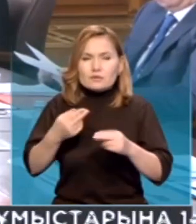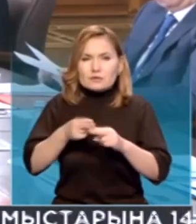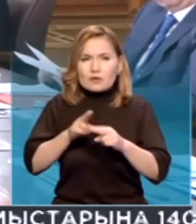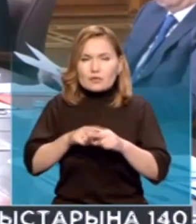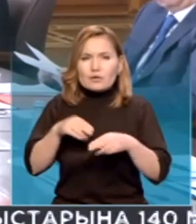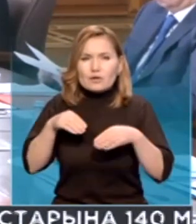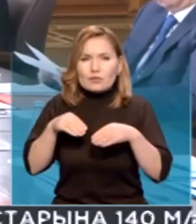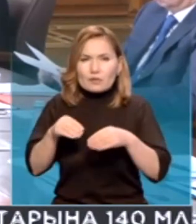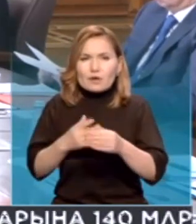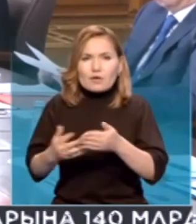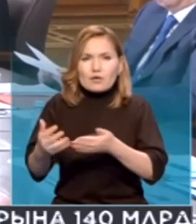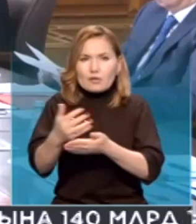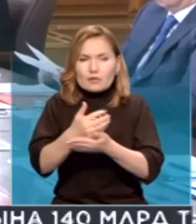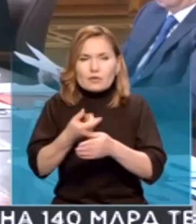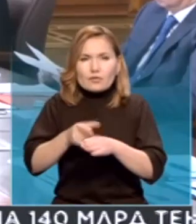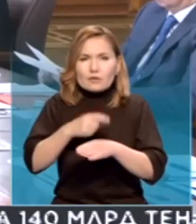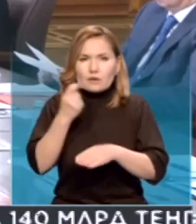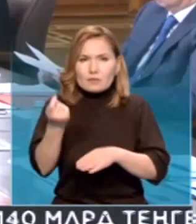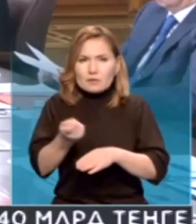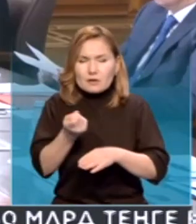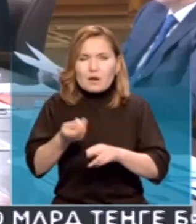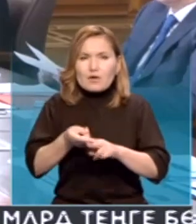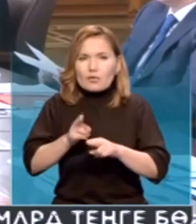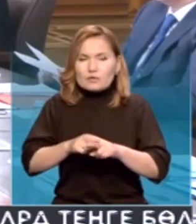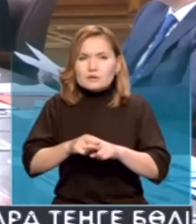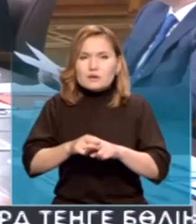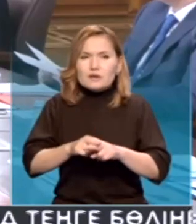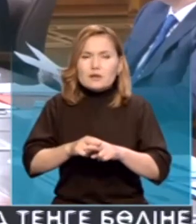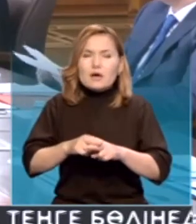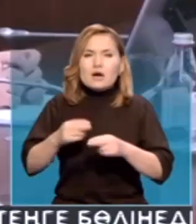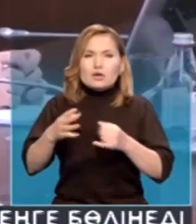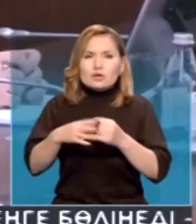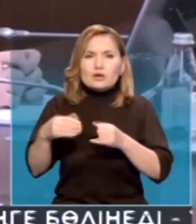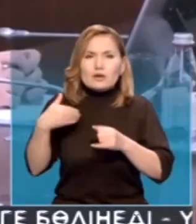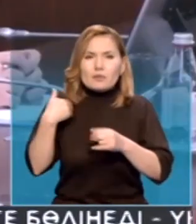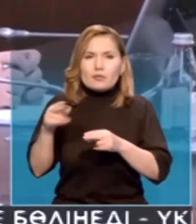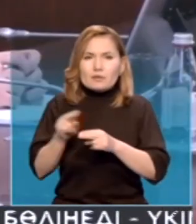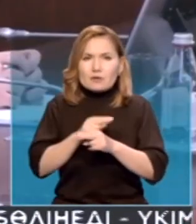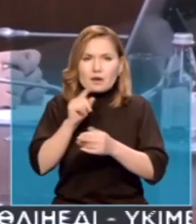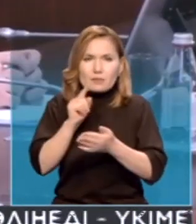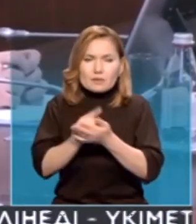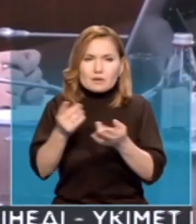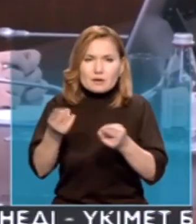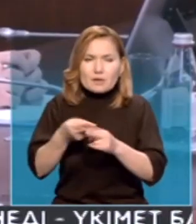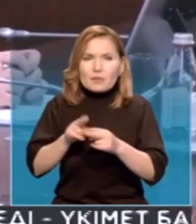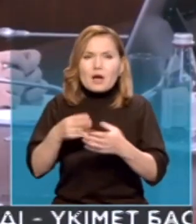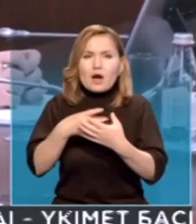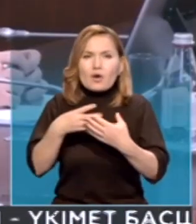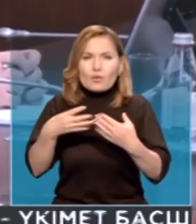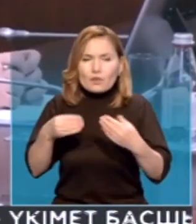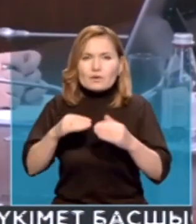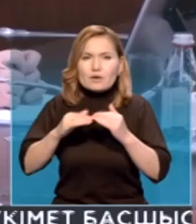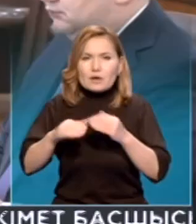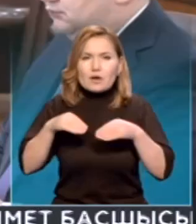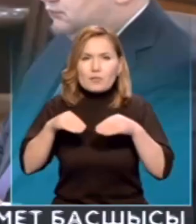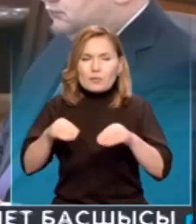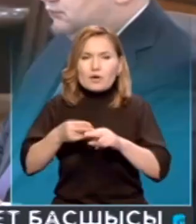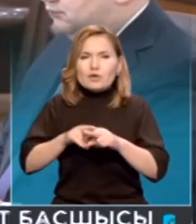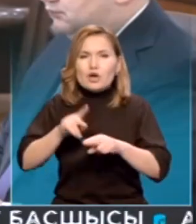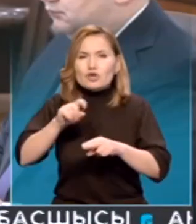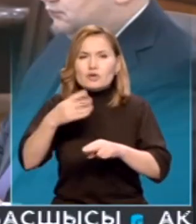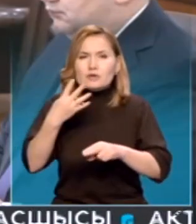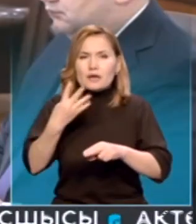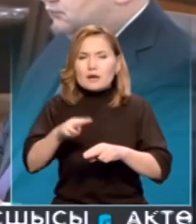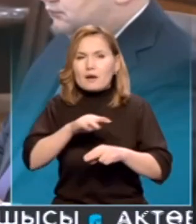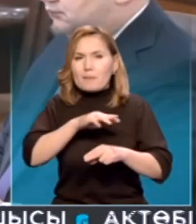өндіру мүмкіндігінен айырылып отыр. Бұл жиналған өнімнің жартысына жуық. Ал көктемгі дала жұмыстарына биыл 140